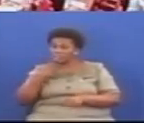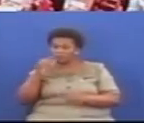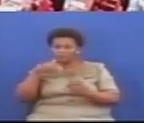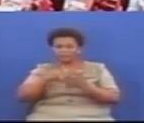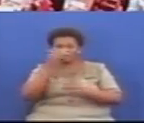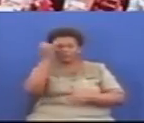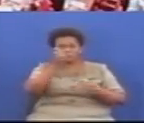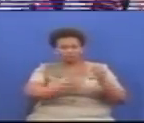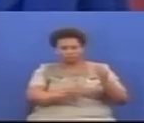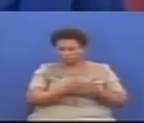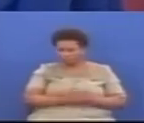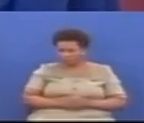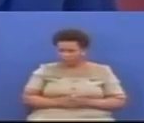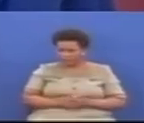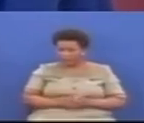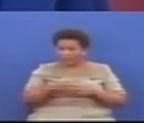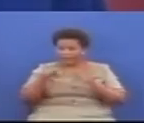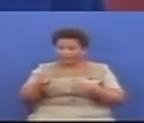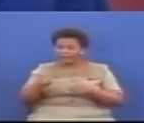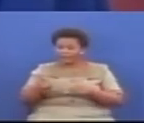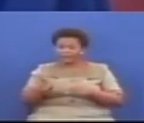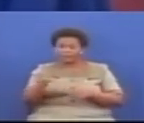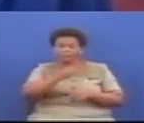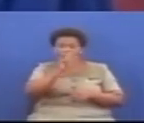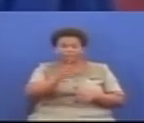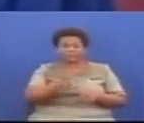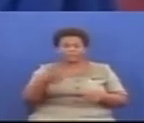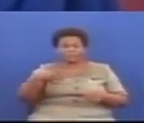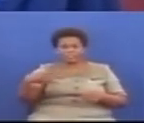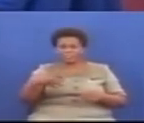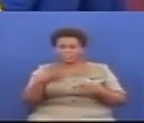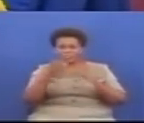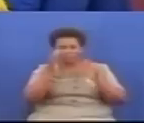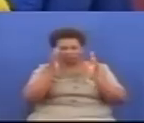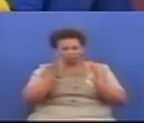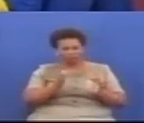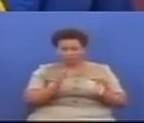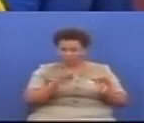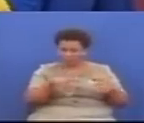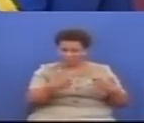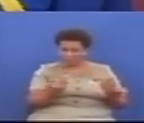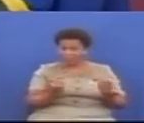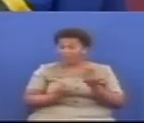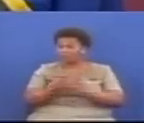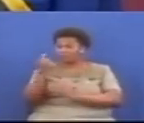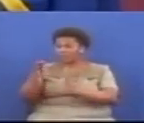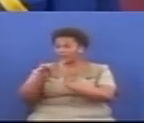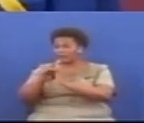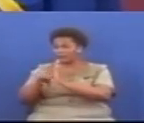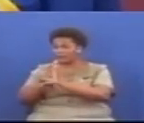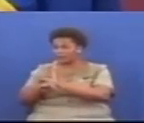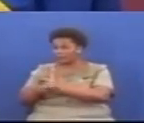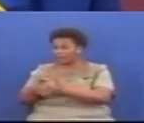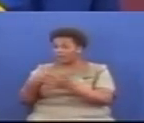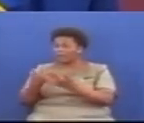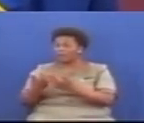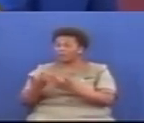Hatuweza kuwa na maswali kwa Mheshimiwa Waziri Mkuu leo kwa sababu ya ratiba ya mambo ilivyo. Tuna ratiba ambayo imejaa